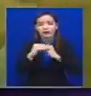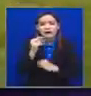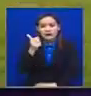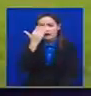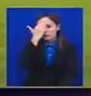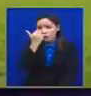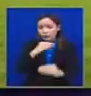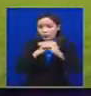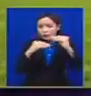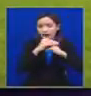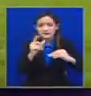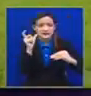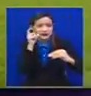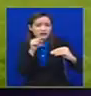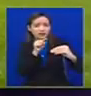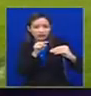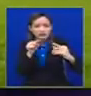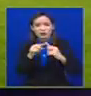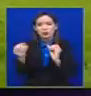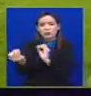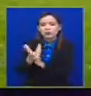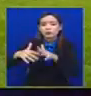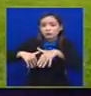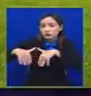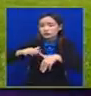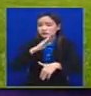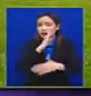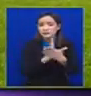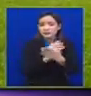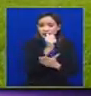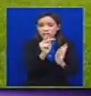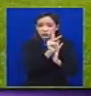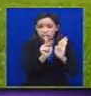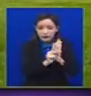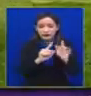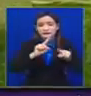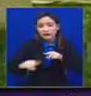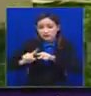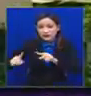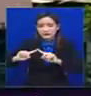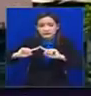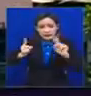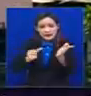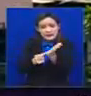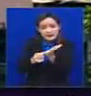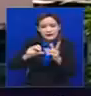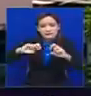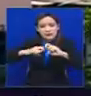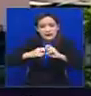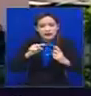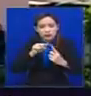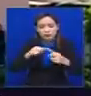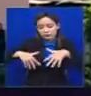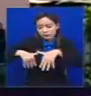าดใหญ่ที่มีผลกระทบกับประชาชนแม้ว่าจะผ่านกฎหมายกฎระเบียบต่างๆแล้วแต่ถ้ายังไม่ได้รับการแก้ไขปัญหาให้เป็นที่ยอมรับ